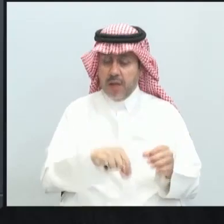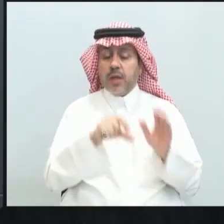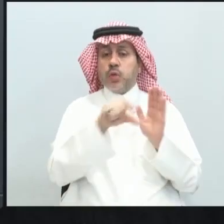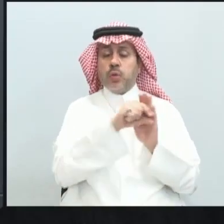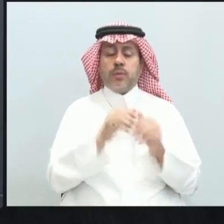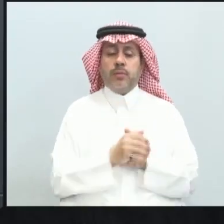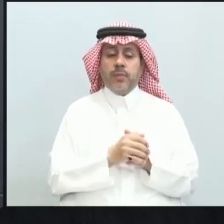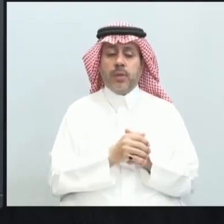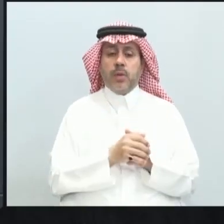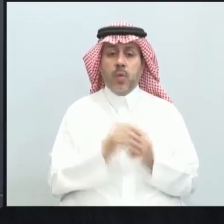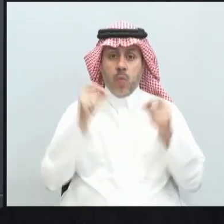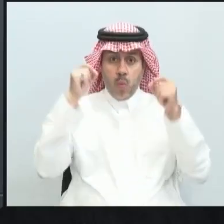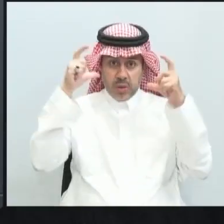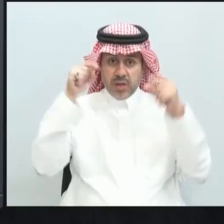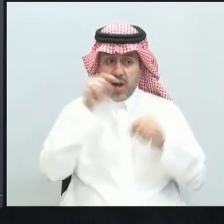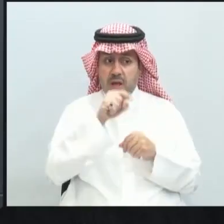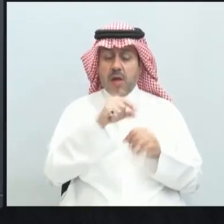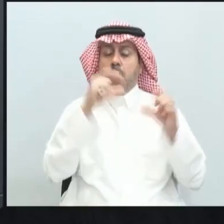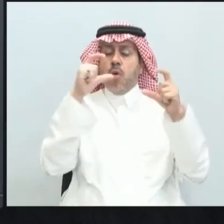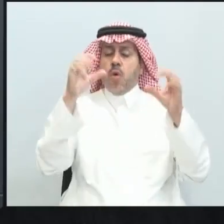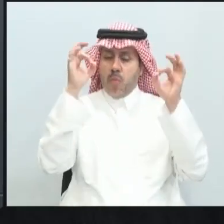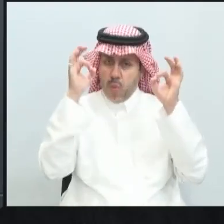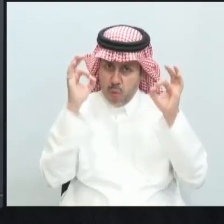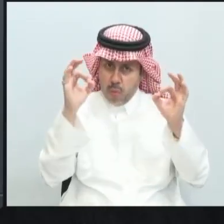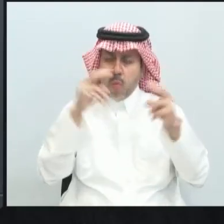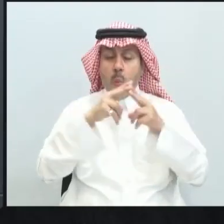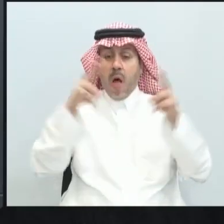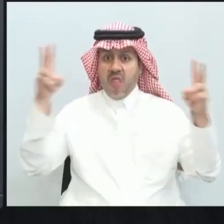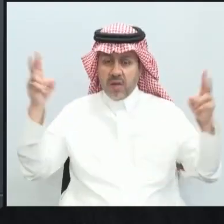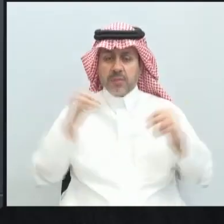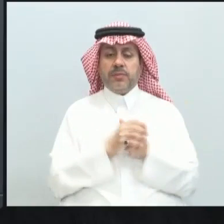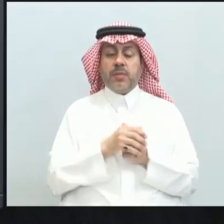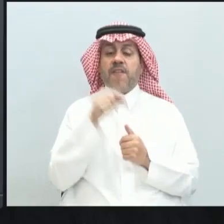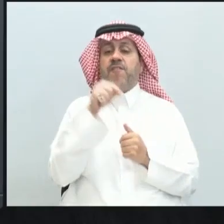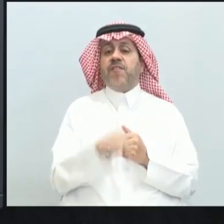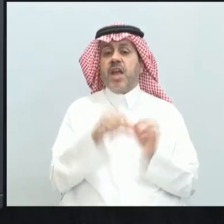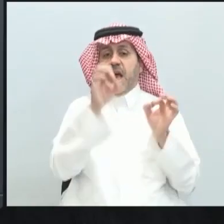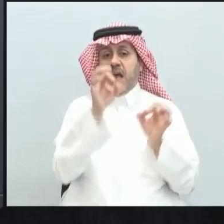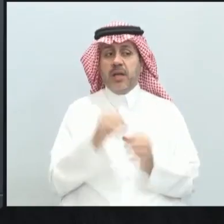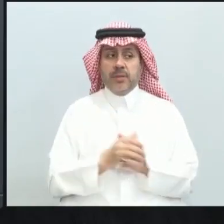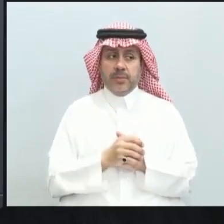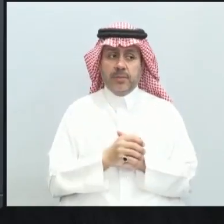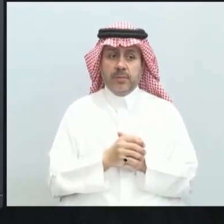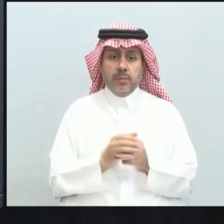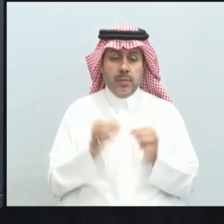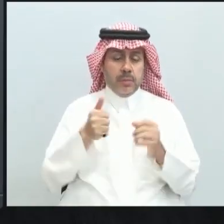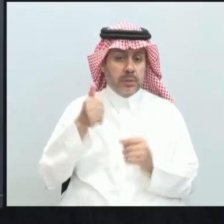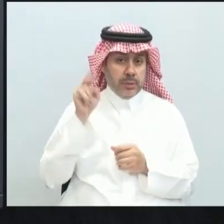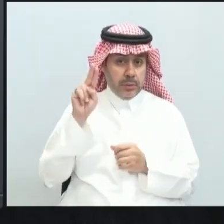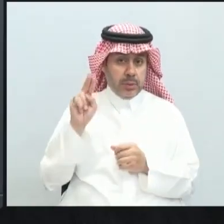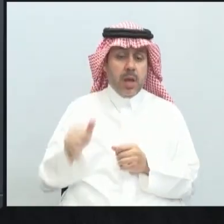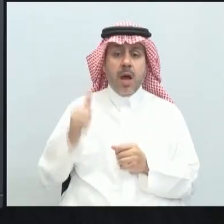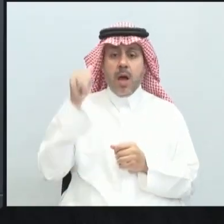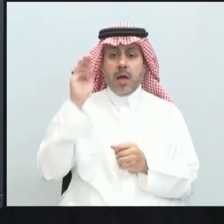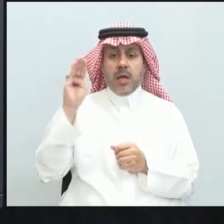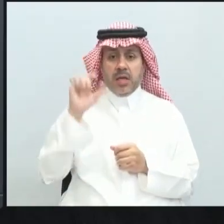لوجدنا ان هذا الموضوع بارز بروزا واضحا في ايات هذه السوره مما يؤكد على ان